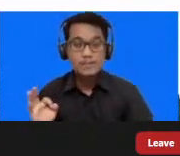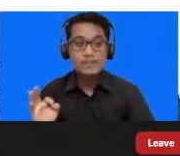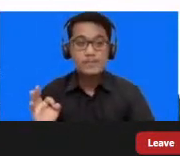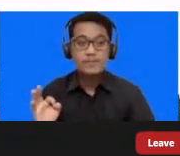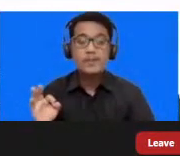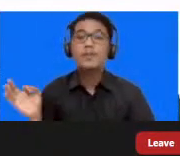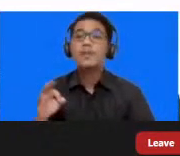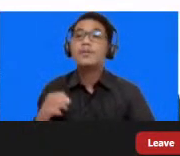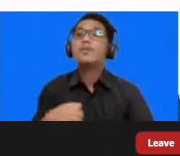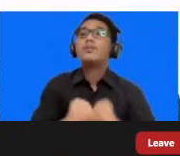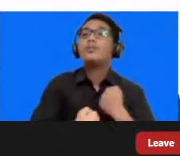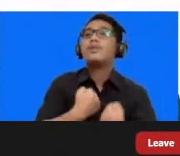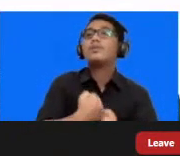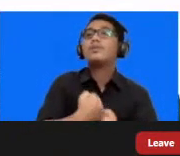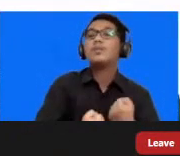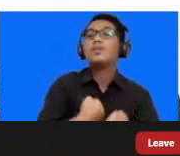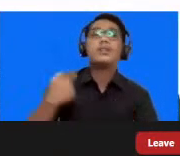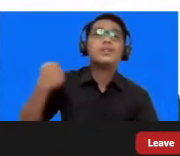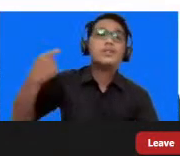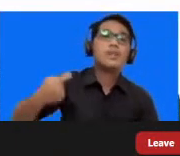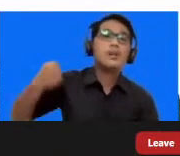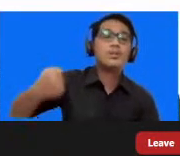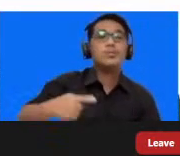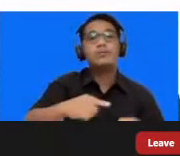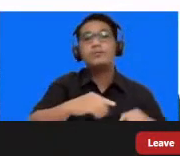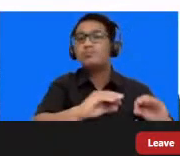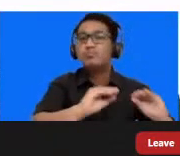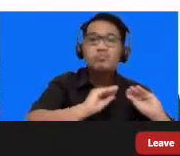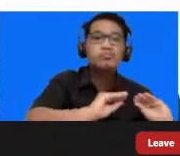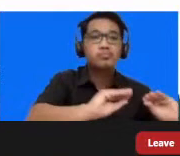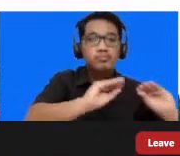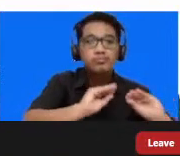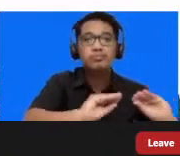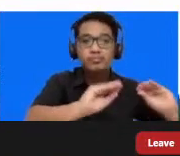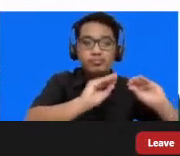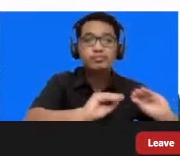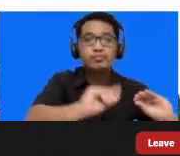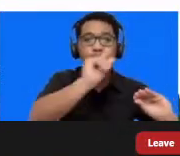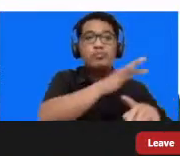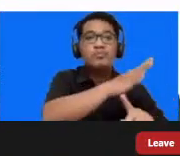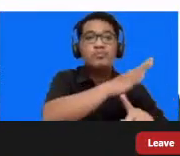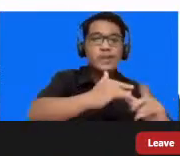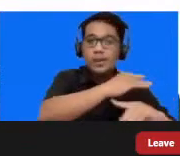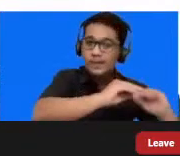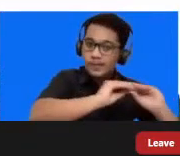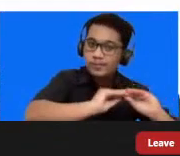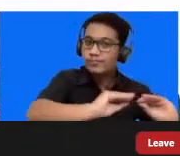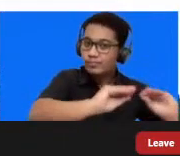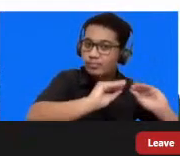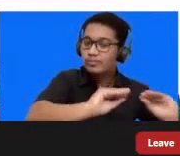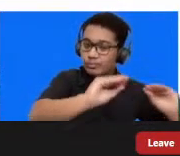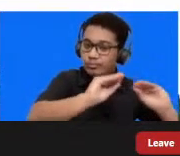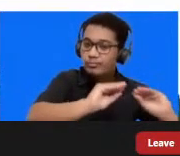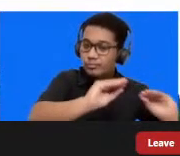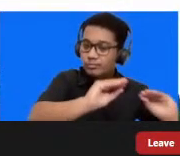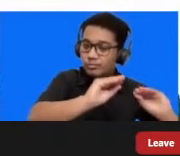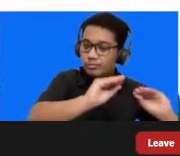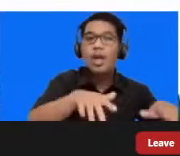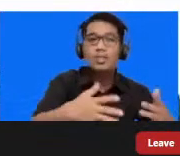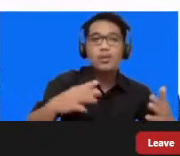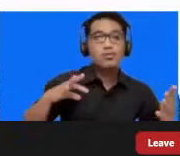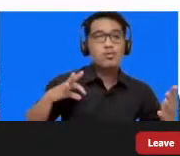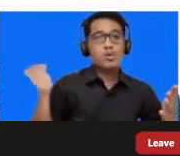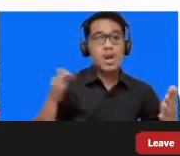melakukan terus edukasi-edukasi kepada masyarakat, kepada relawan-relawan